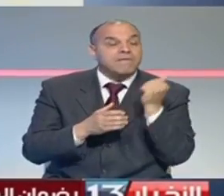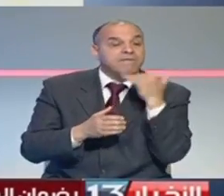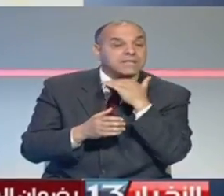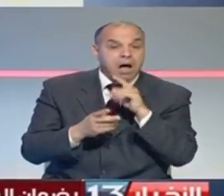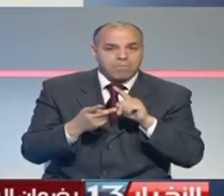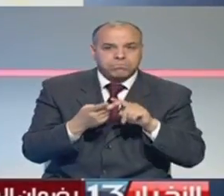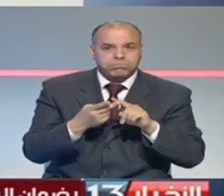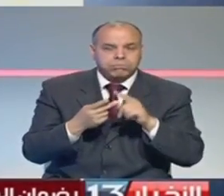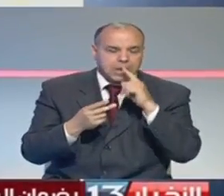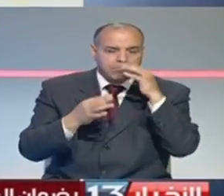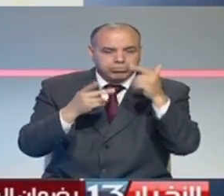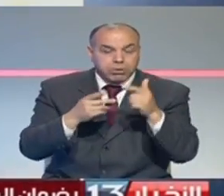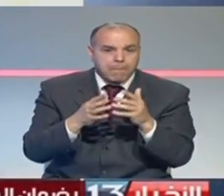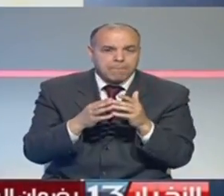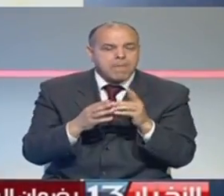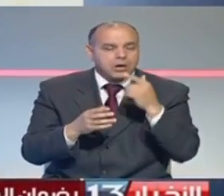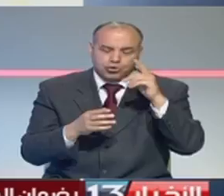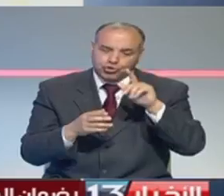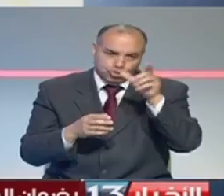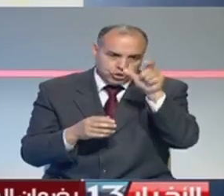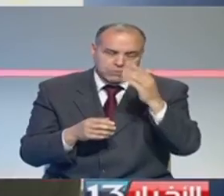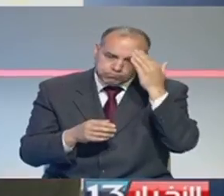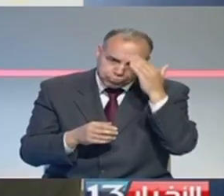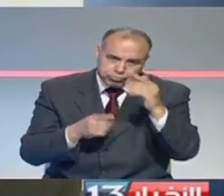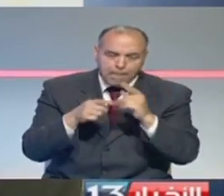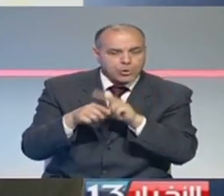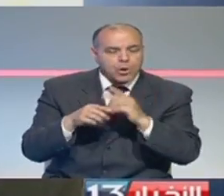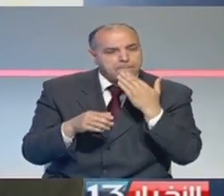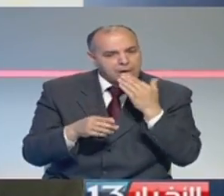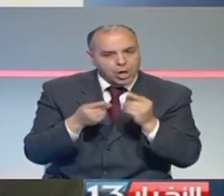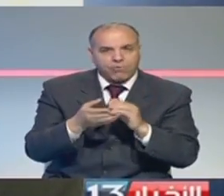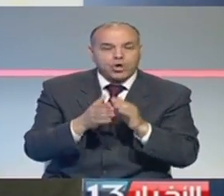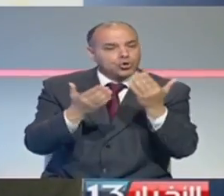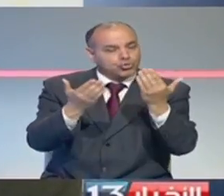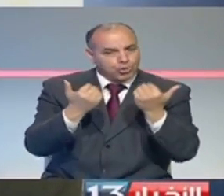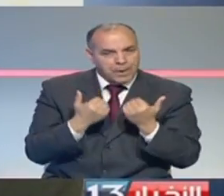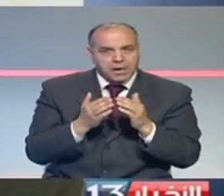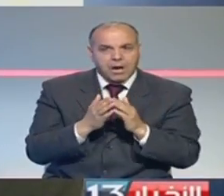اكثر من عدد تحقيق السيده المسؤوليه واجبنا